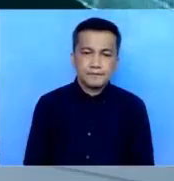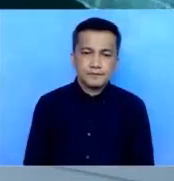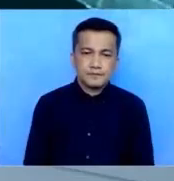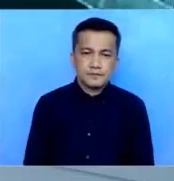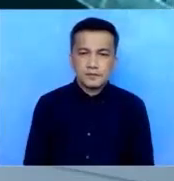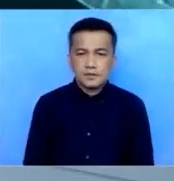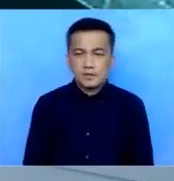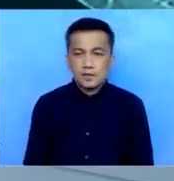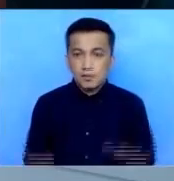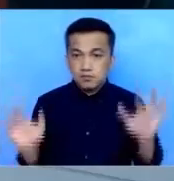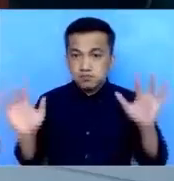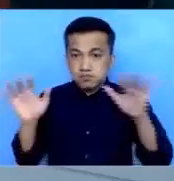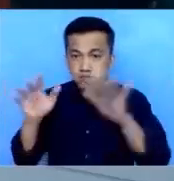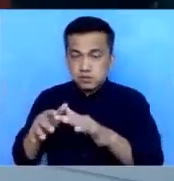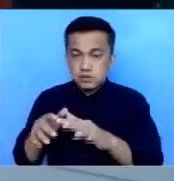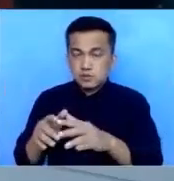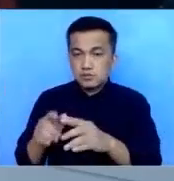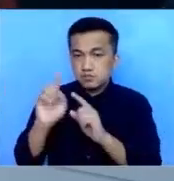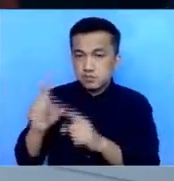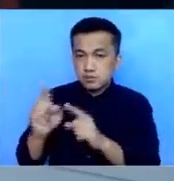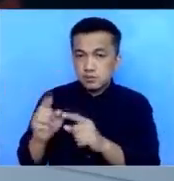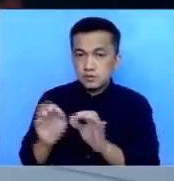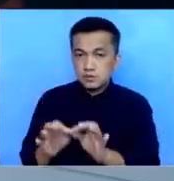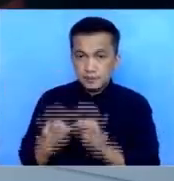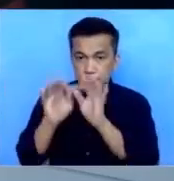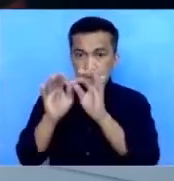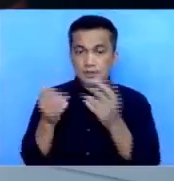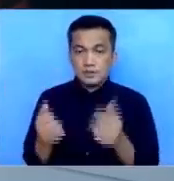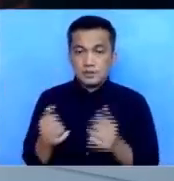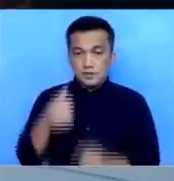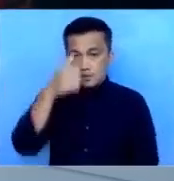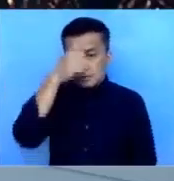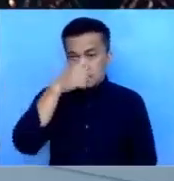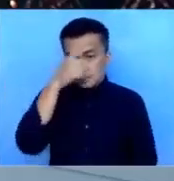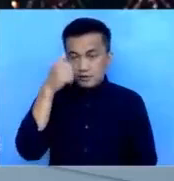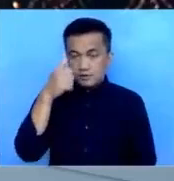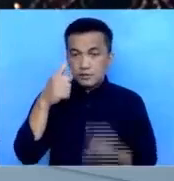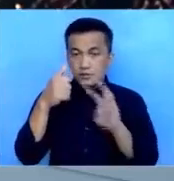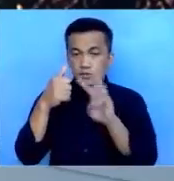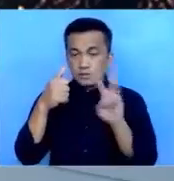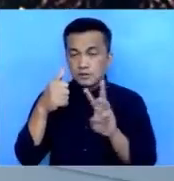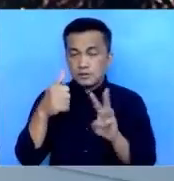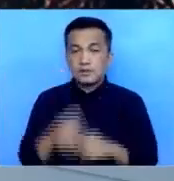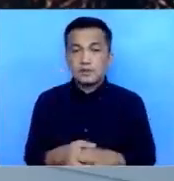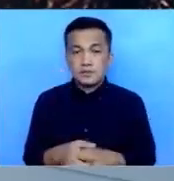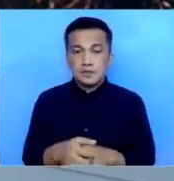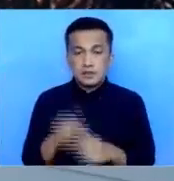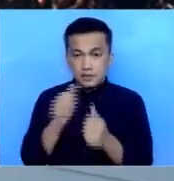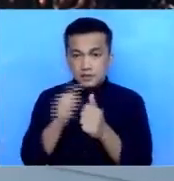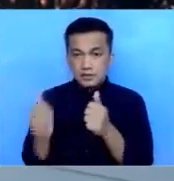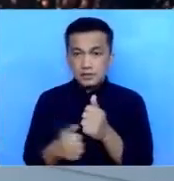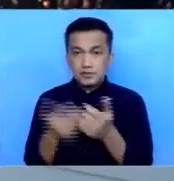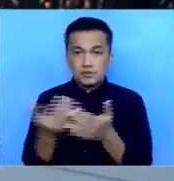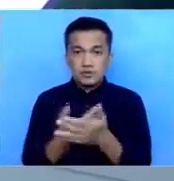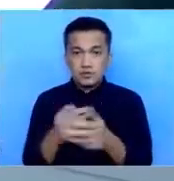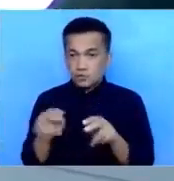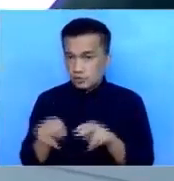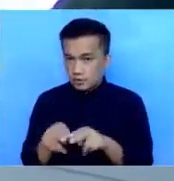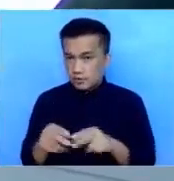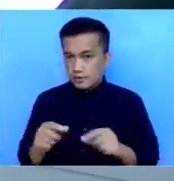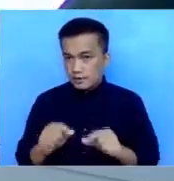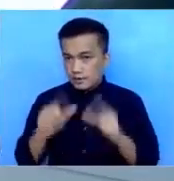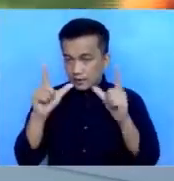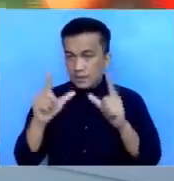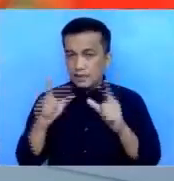Ginagsa ng mga deboto ang mga simbahan ngayong Ash Wednesday sa ilalim ng New Normal. At live mula sa Baclaran, nasa